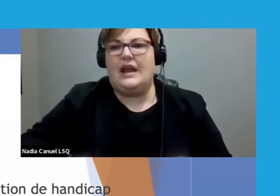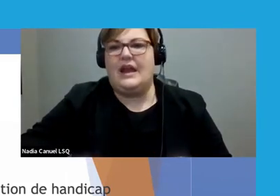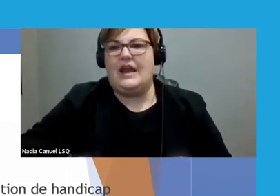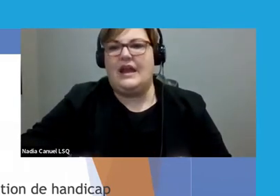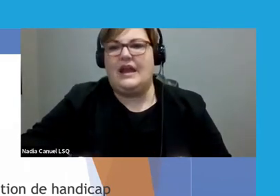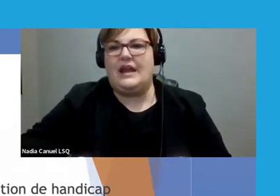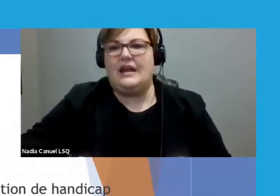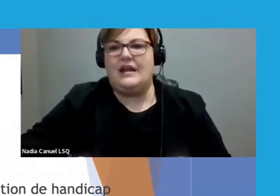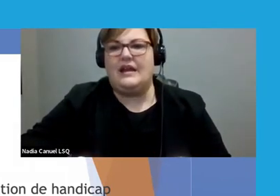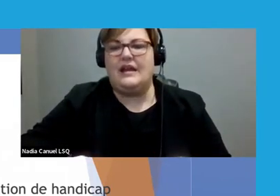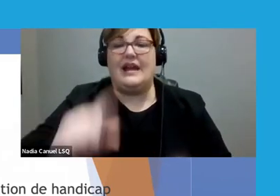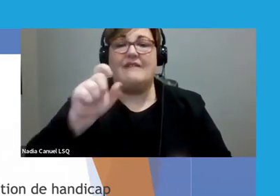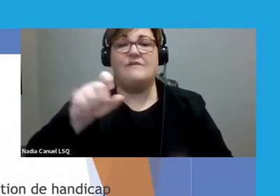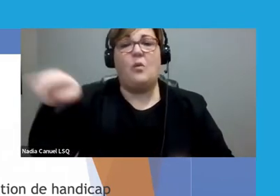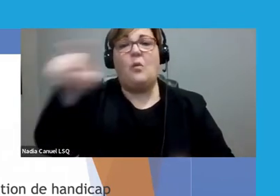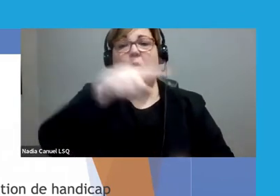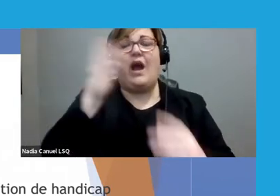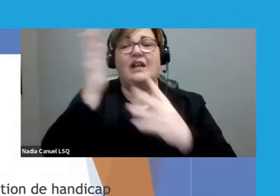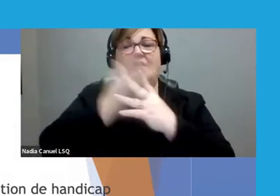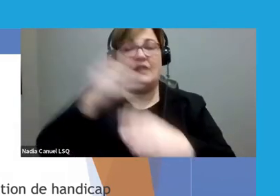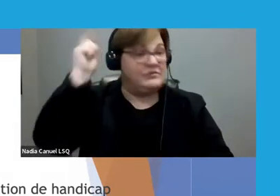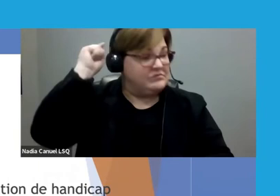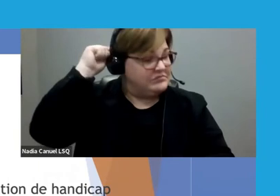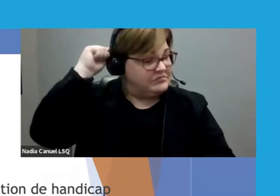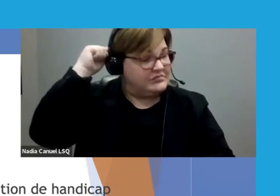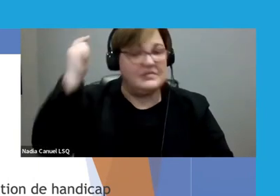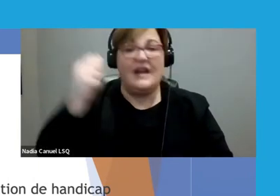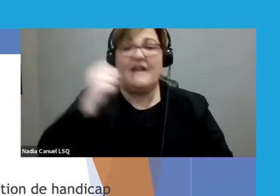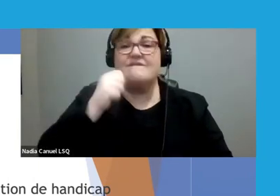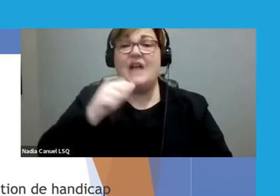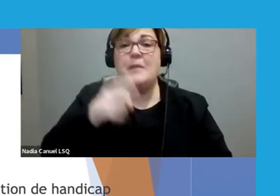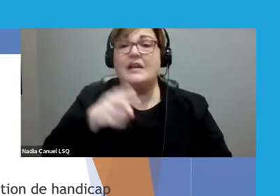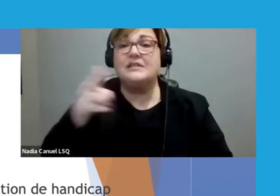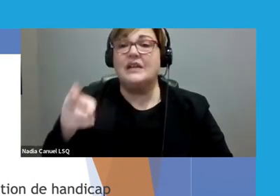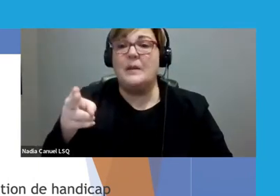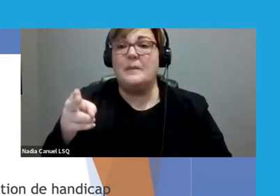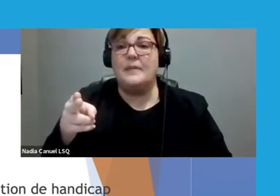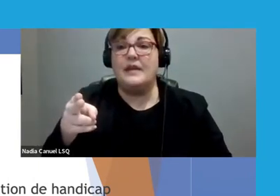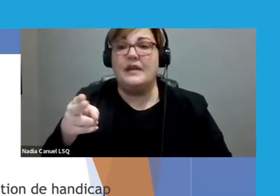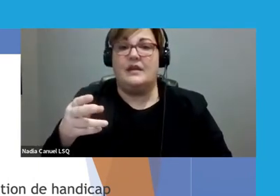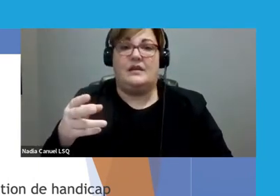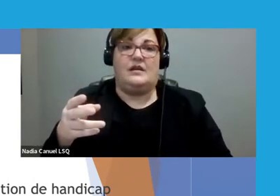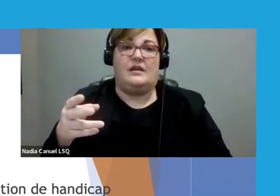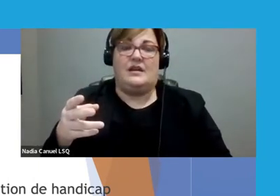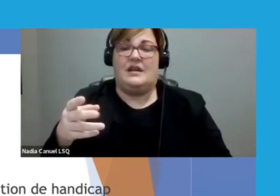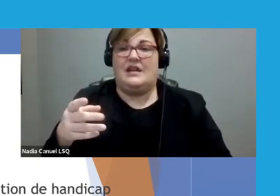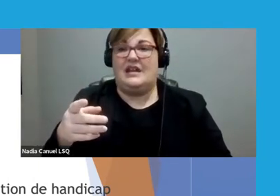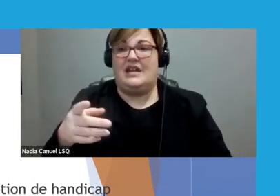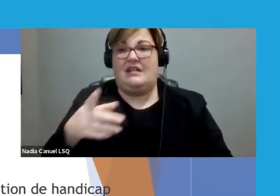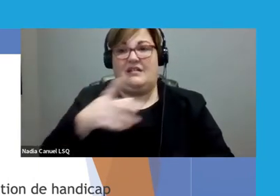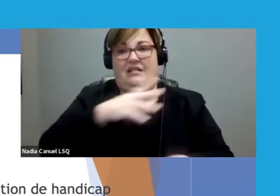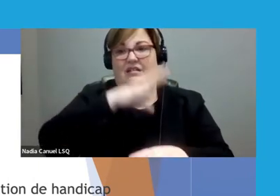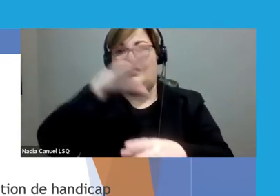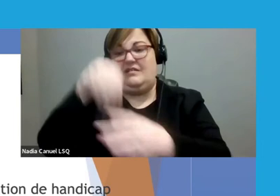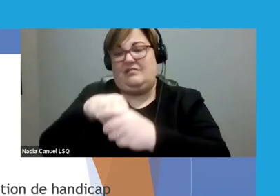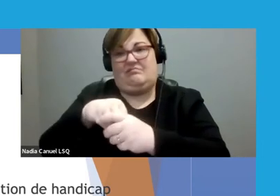en arrière d'être que les femmes à handicap sont plurielles. Elles font partie de la